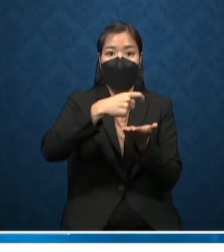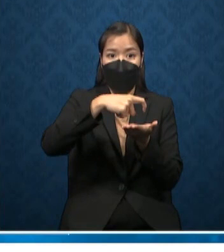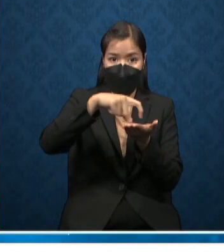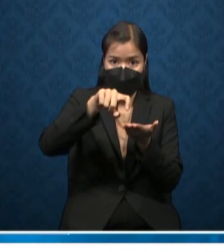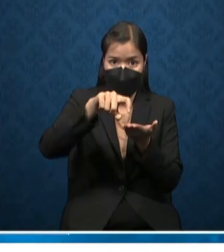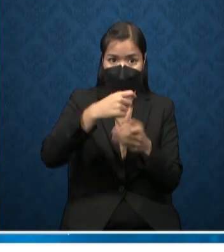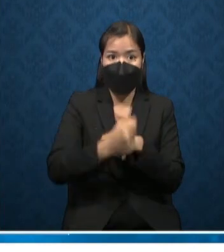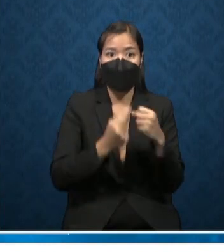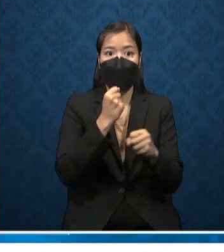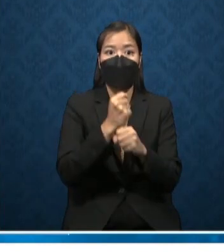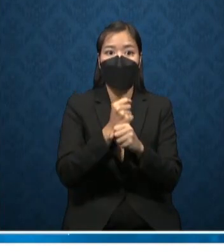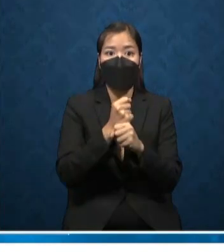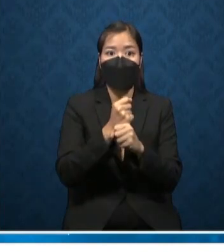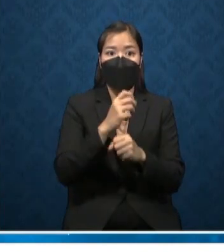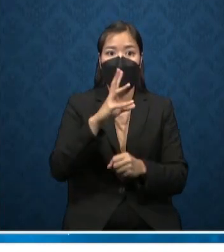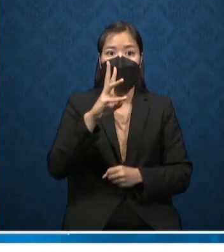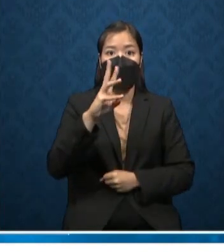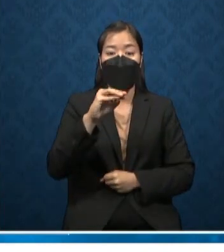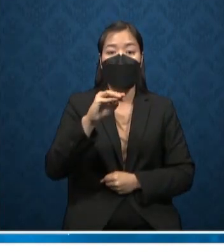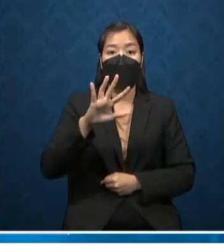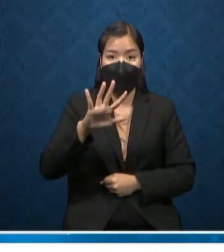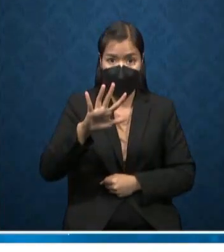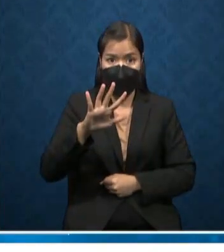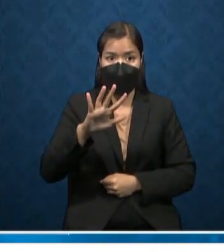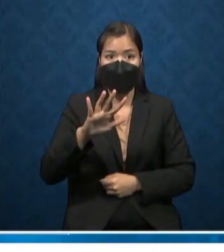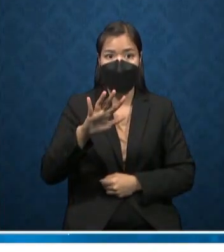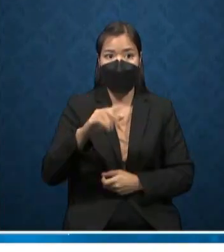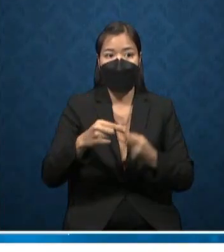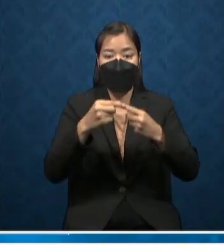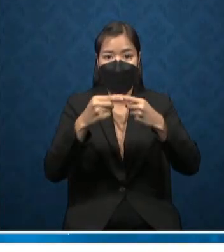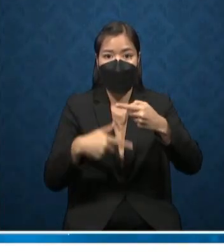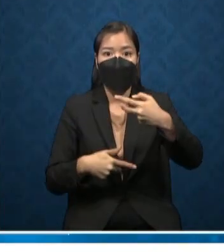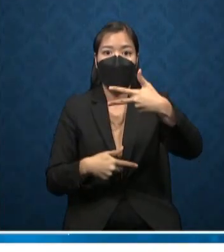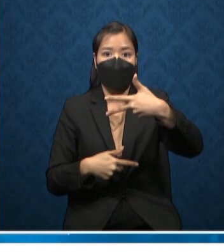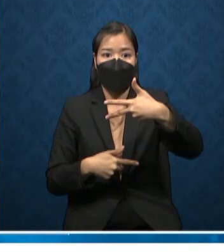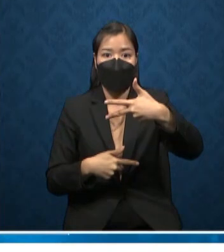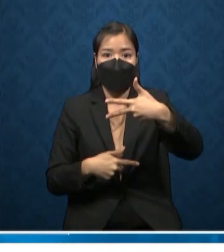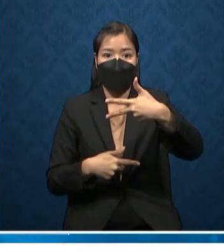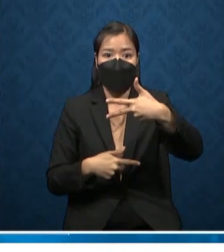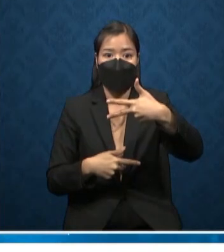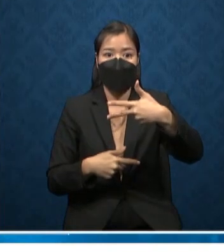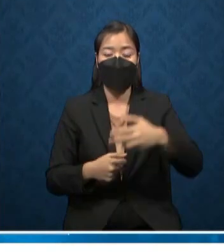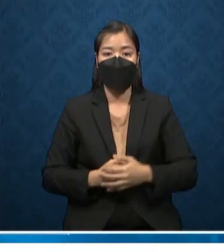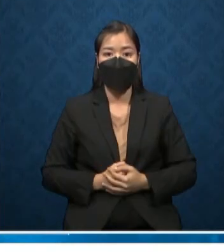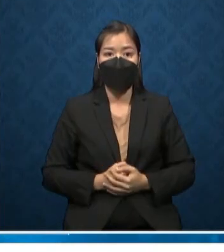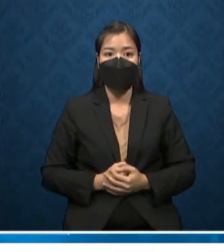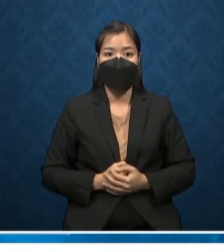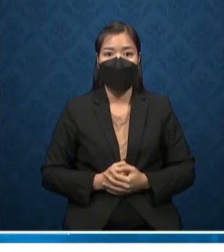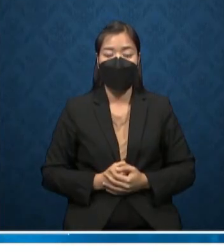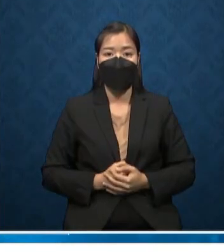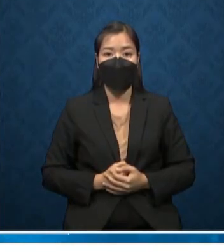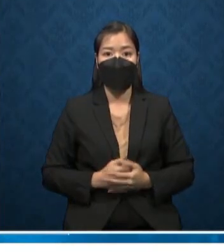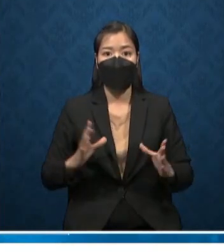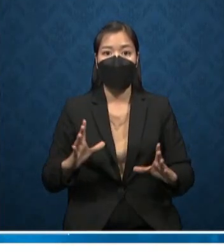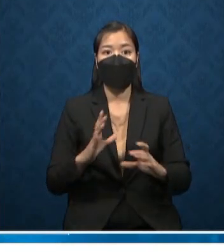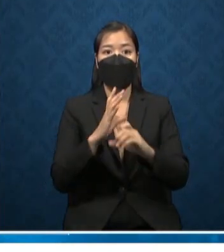ณรายจ่ายประจำปีงบประมาณพ.ศ. 2515มี3รายการนะครับก็กล่าวเลยสรุปว่าในร